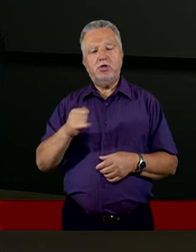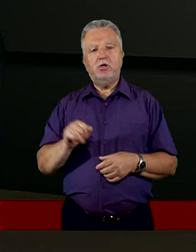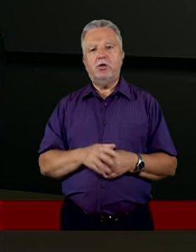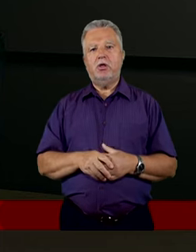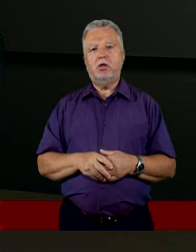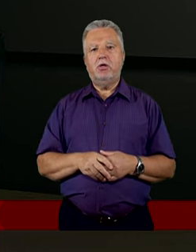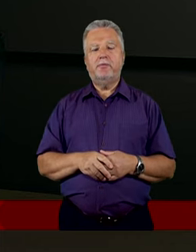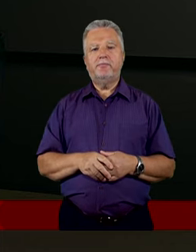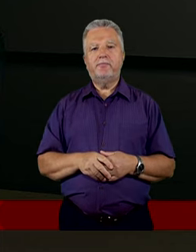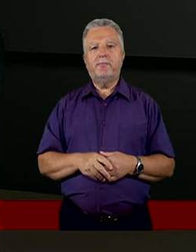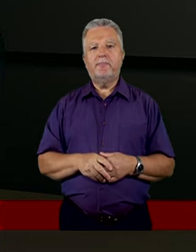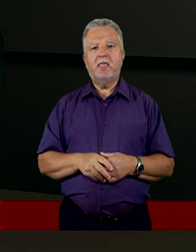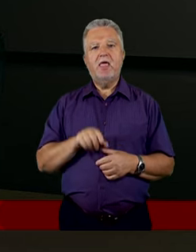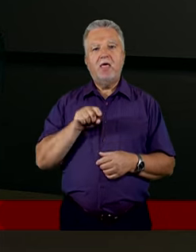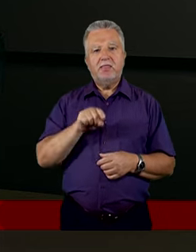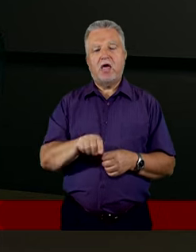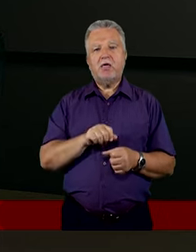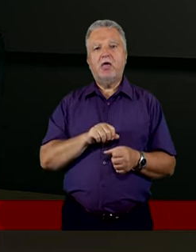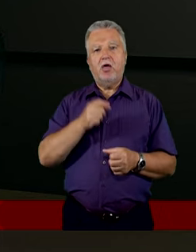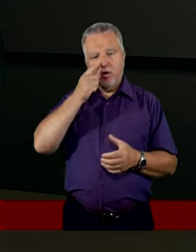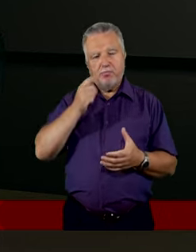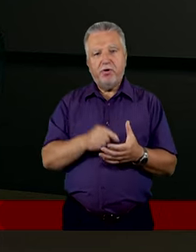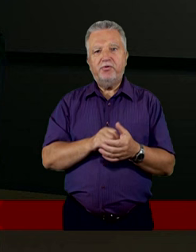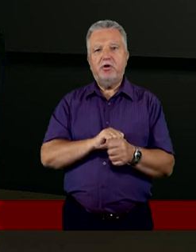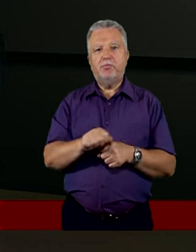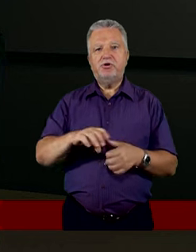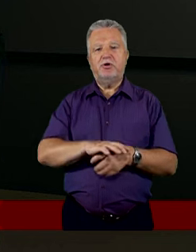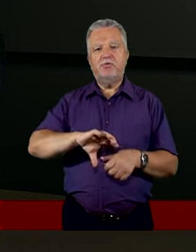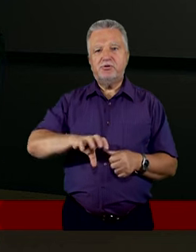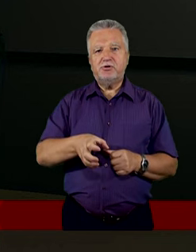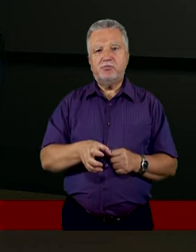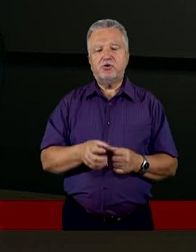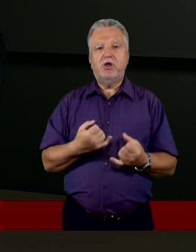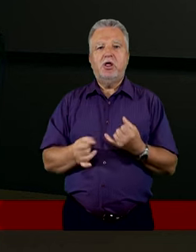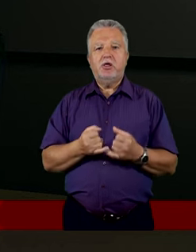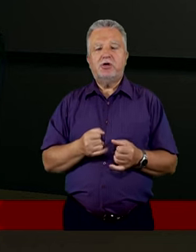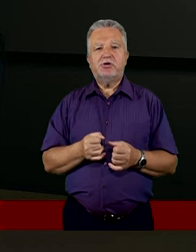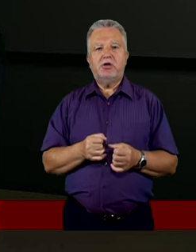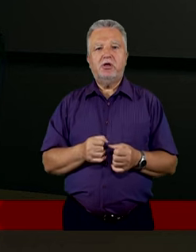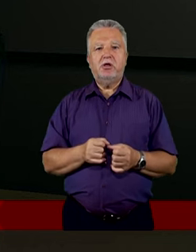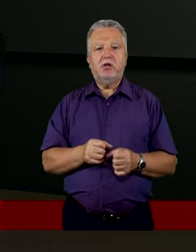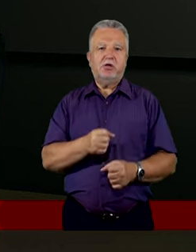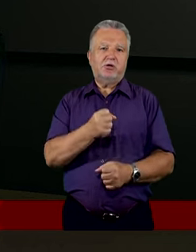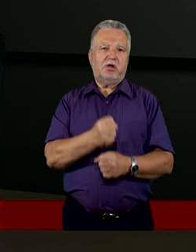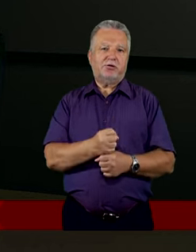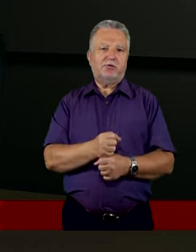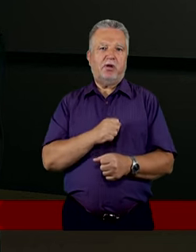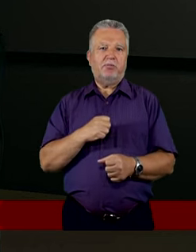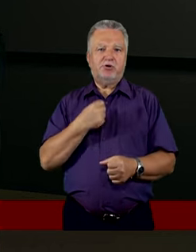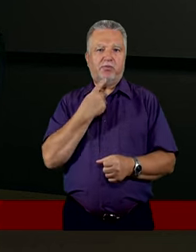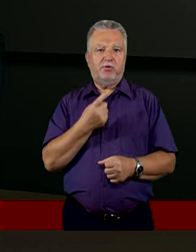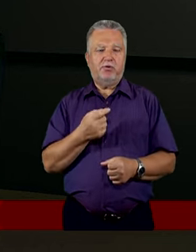też. I tak jest w zborze, bo jeśli zaniedbamy i powiemy, no